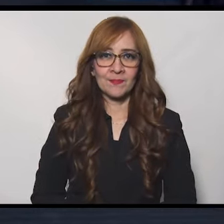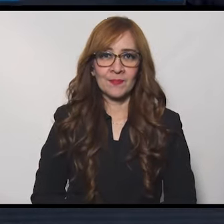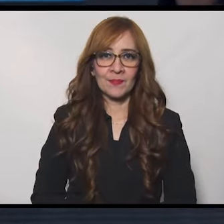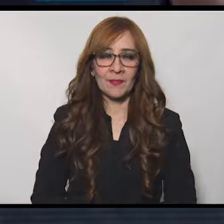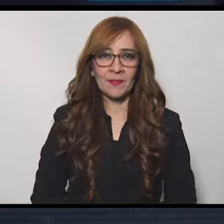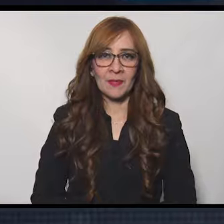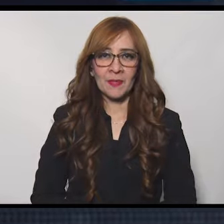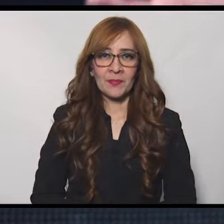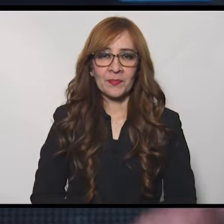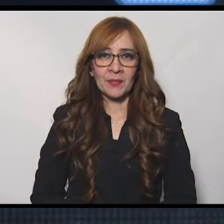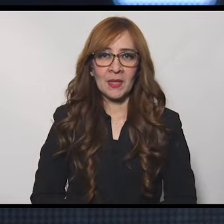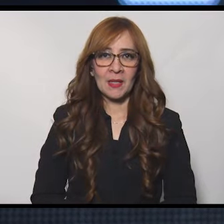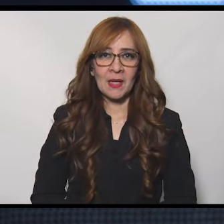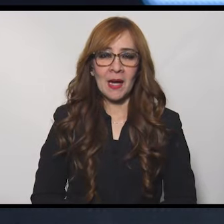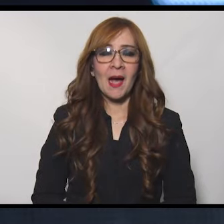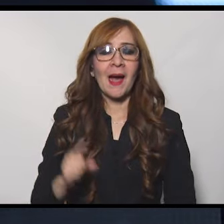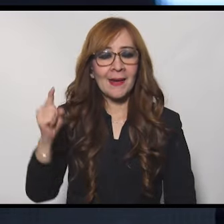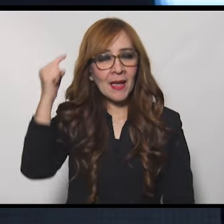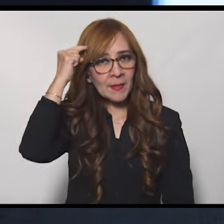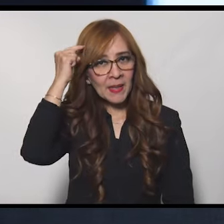this comes to my mind.